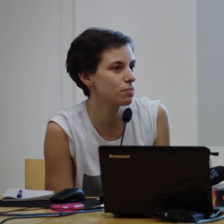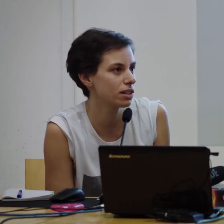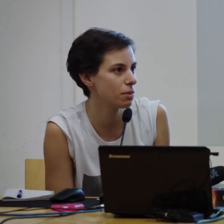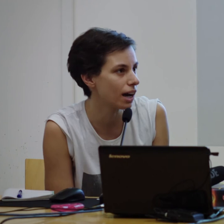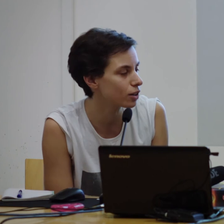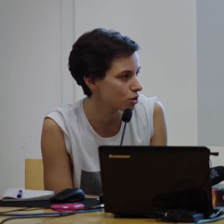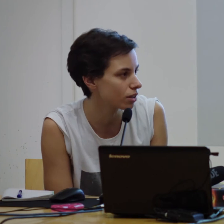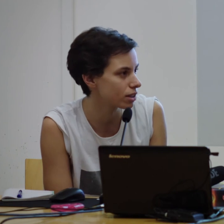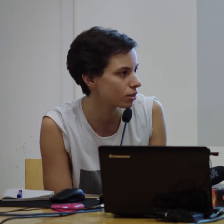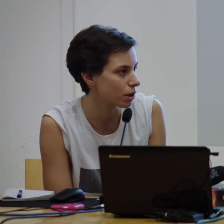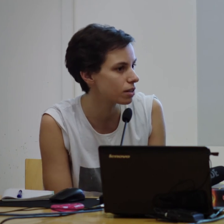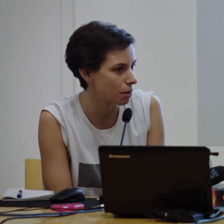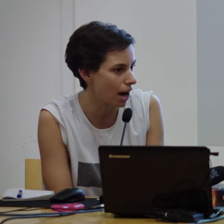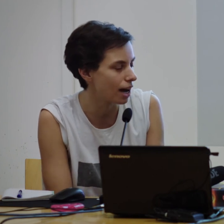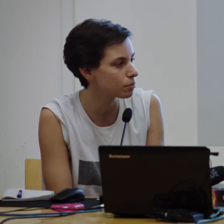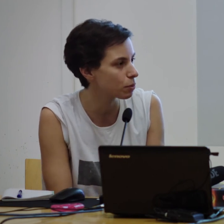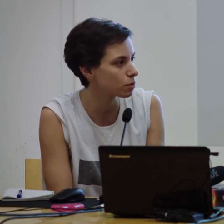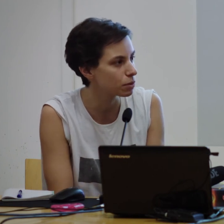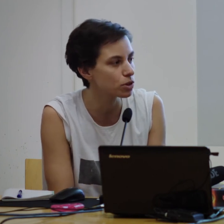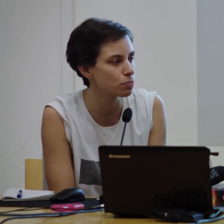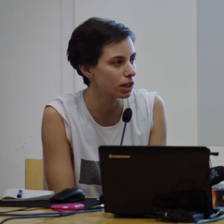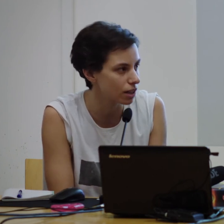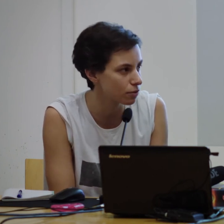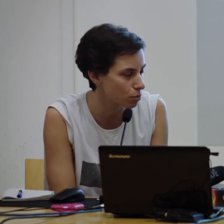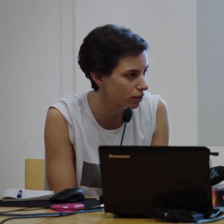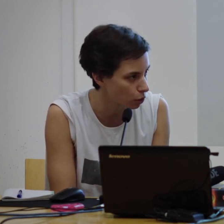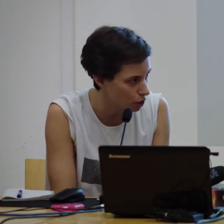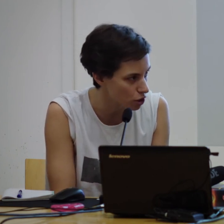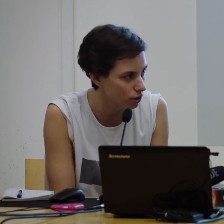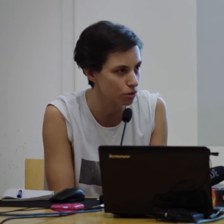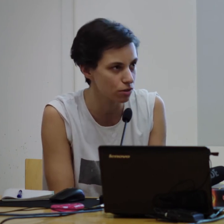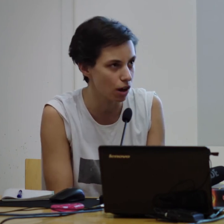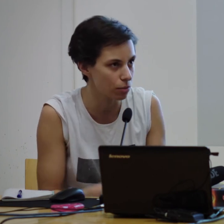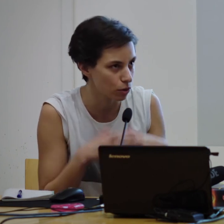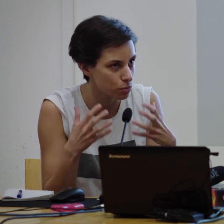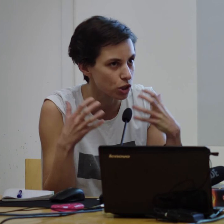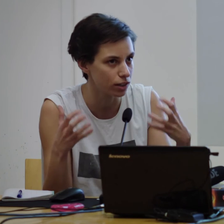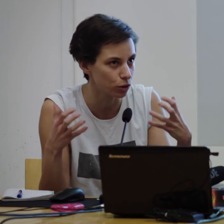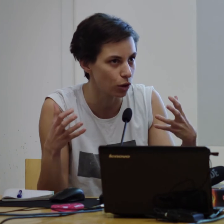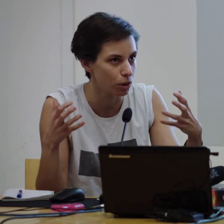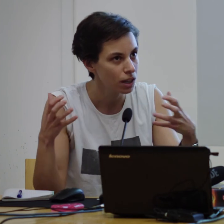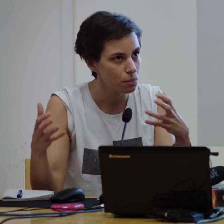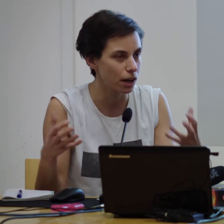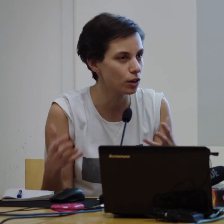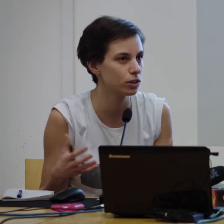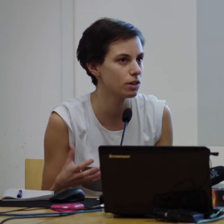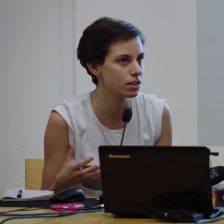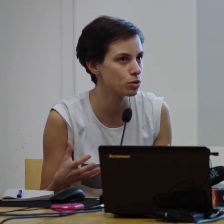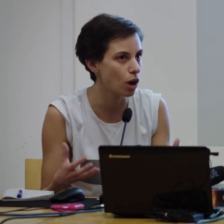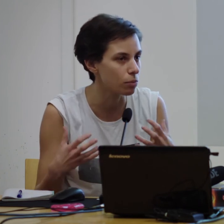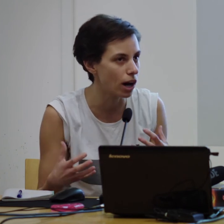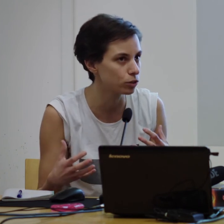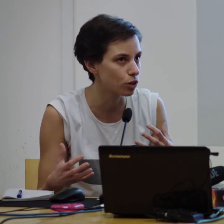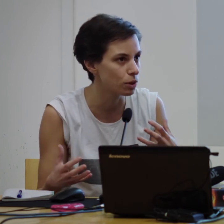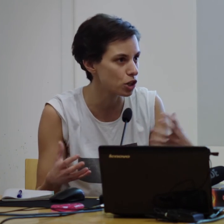čo to vlastne pre teba, aké konsekvencie to pre teba má, akým spôsobom ty musíš pretransformovať tvoju inštitúciu alebo rozmýšľanie o tom, pre koho tie veci